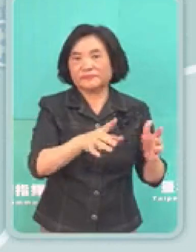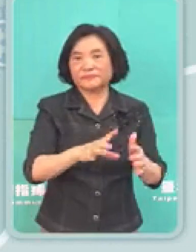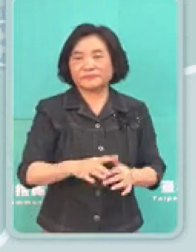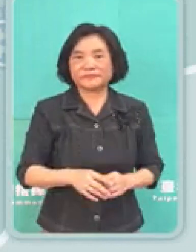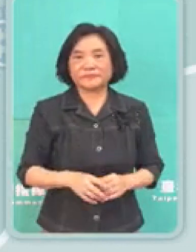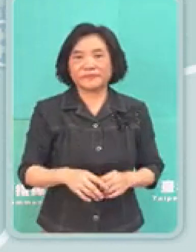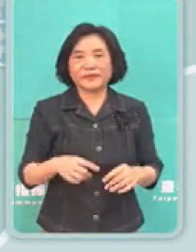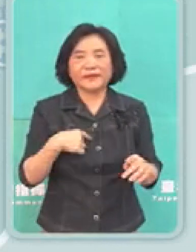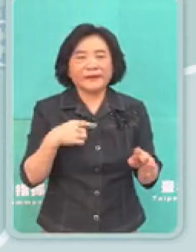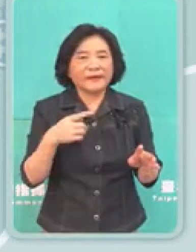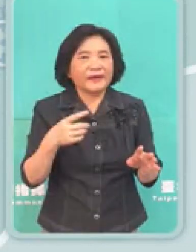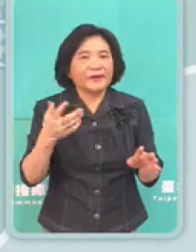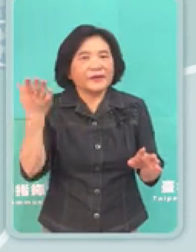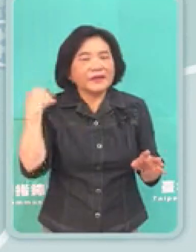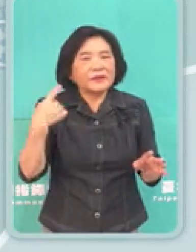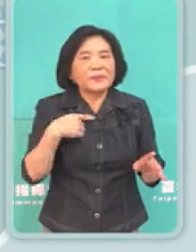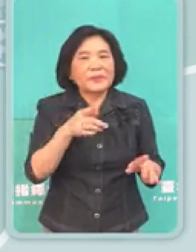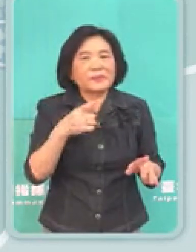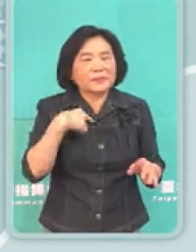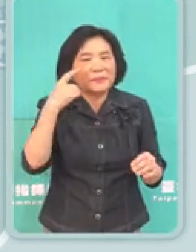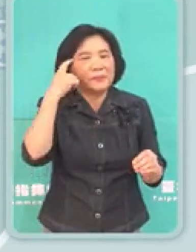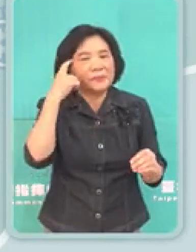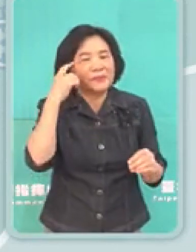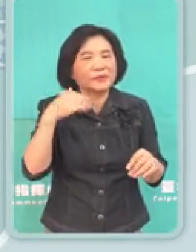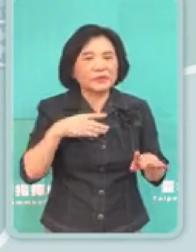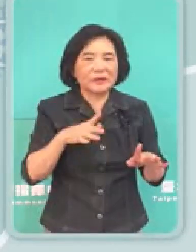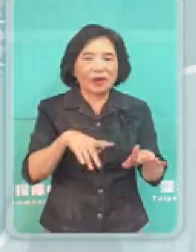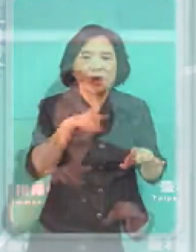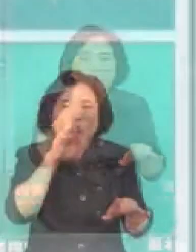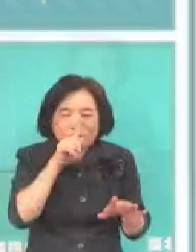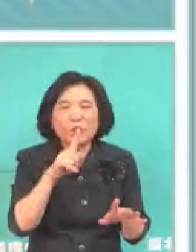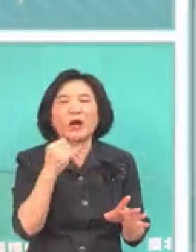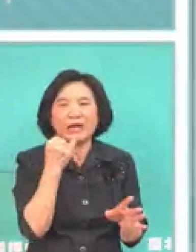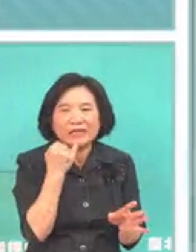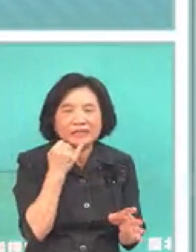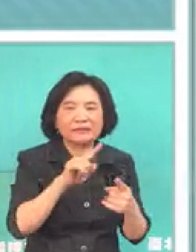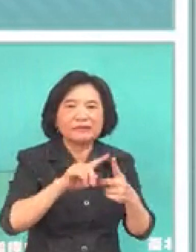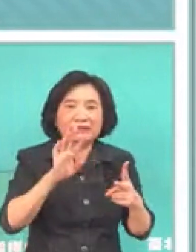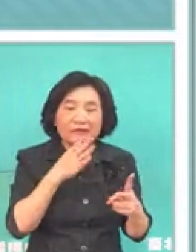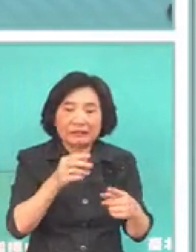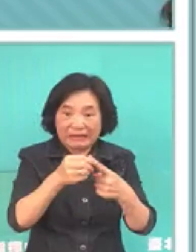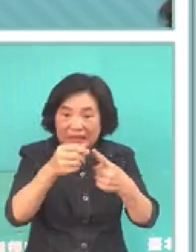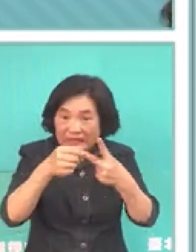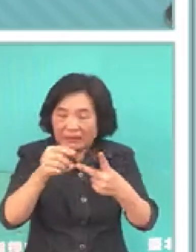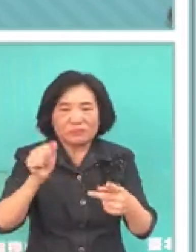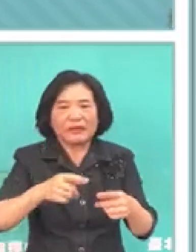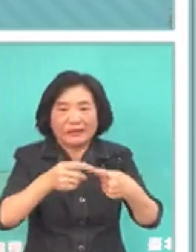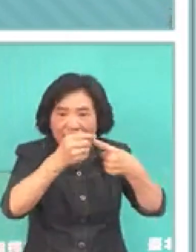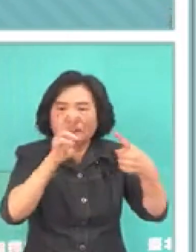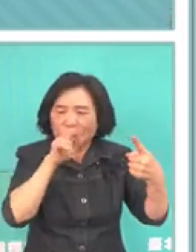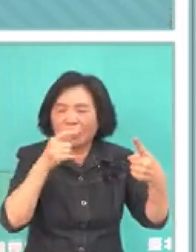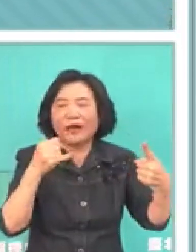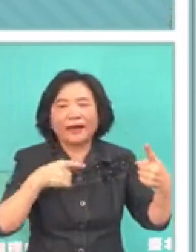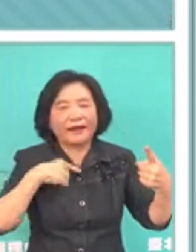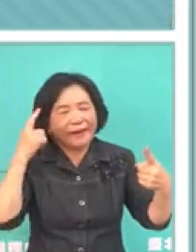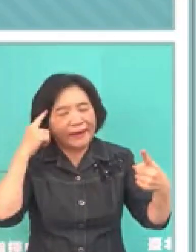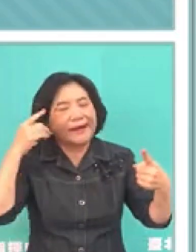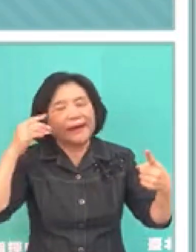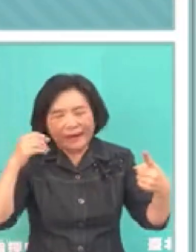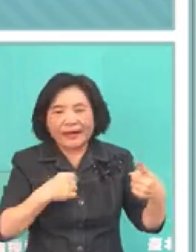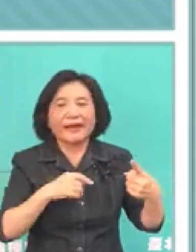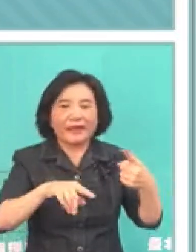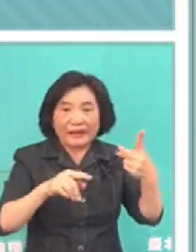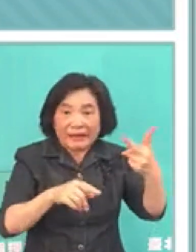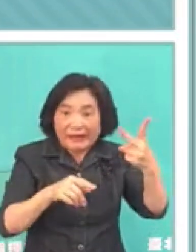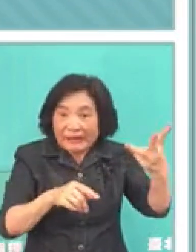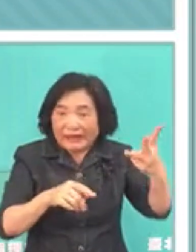我常说哦，我们可以犯错，但是不可以犯第二次、第三次。所以哦，我们现在